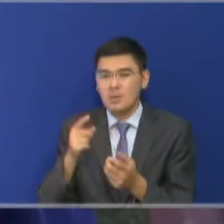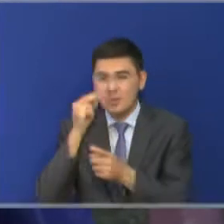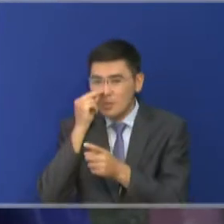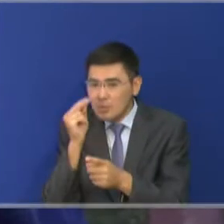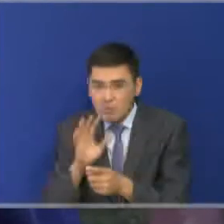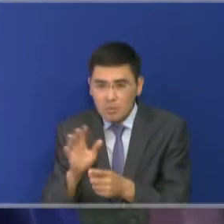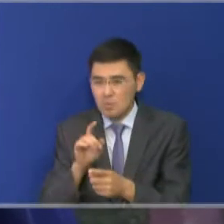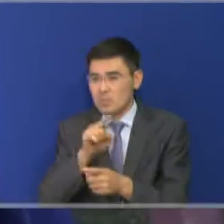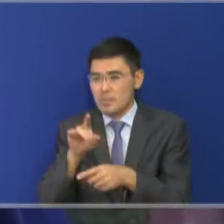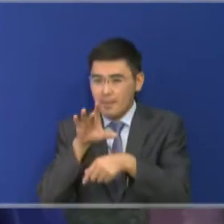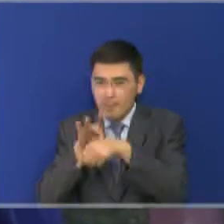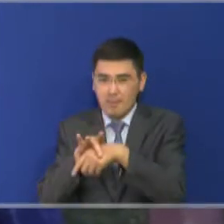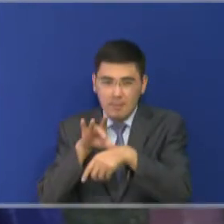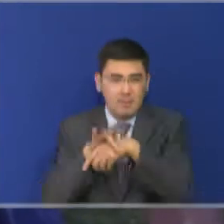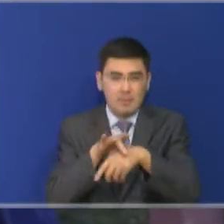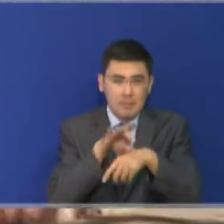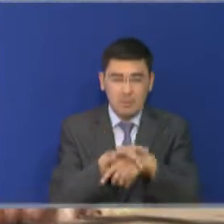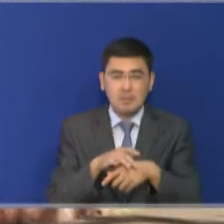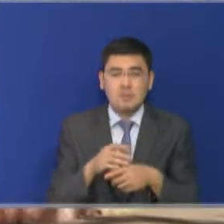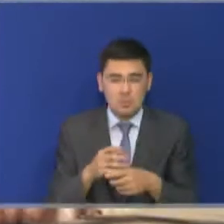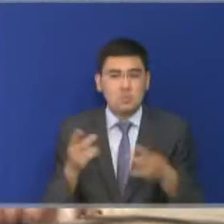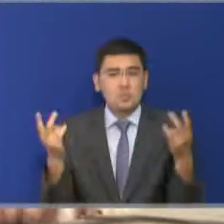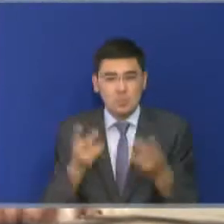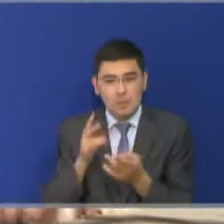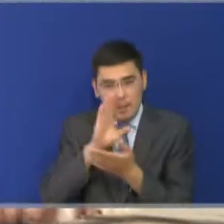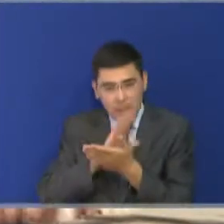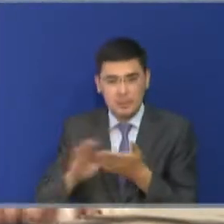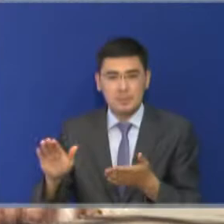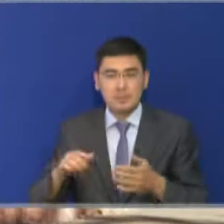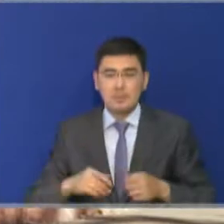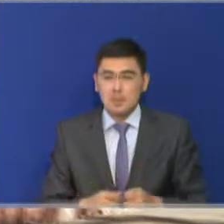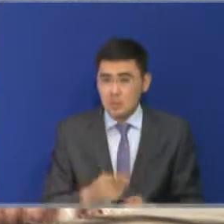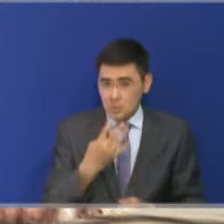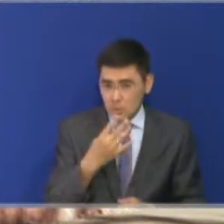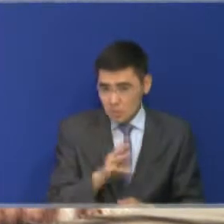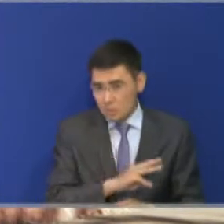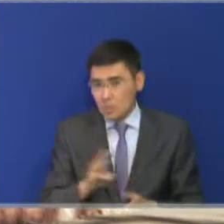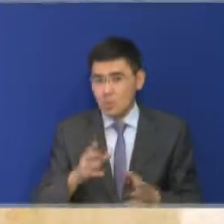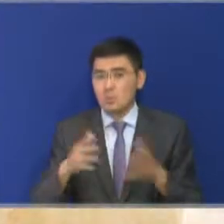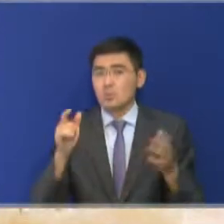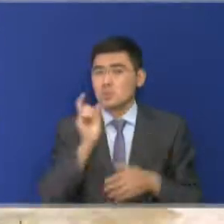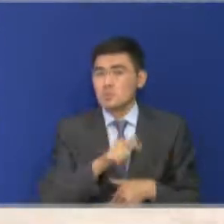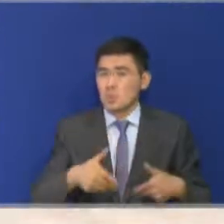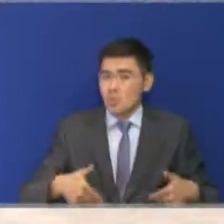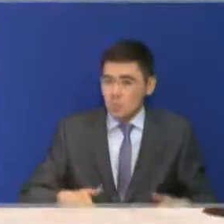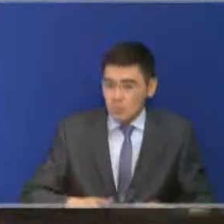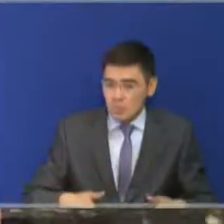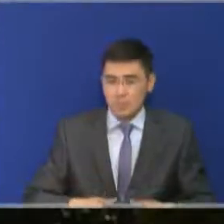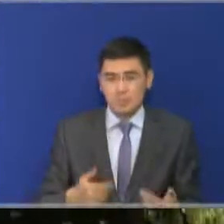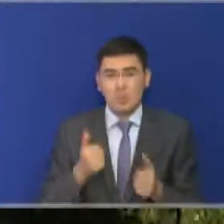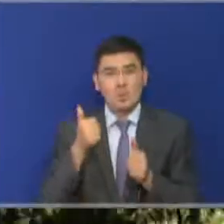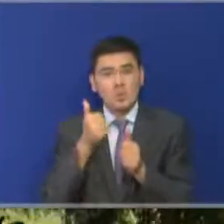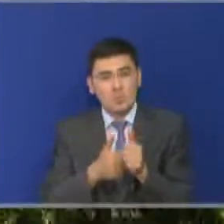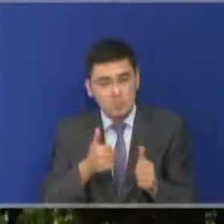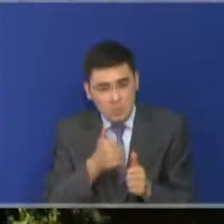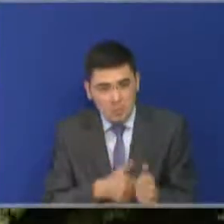Қазақстан саясатын дұрыстығын жасырпақ соны түсіну керек. Зұлмат жылдар 4 миллионға жуық қандасымыз ашаршылық, жаппай қудалау, қуғын